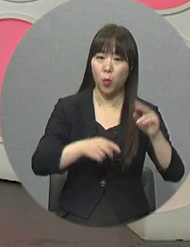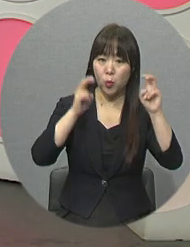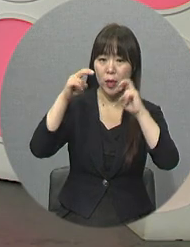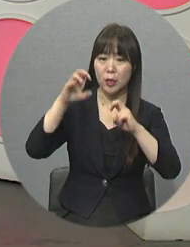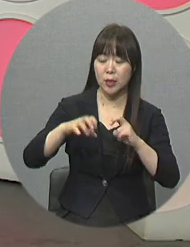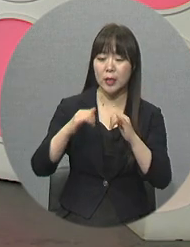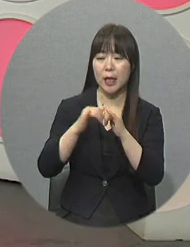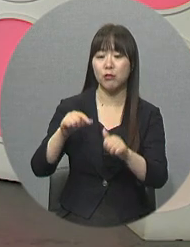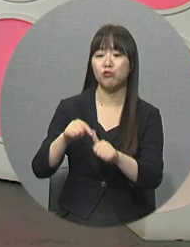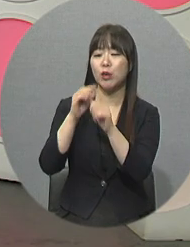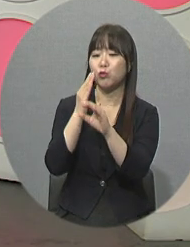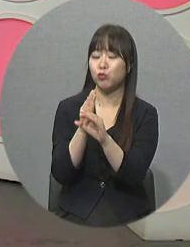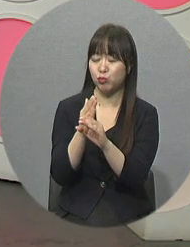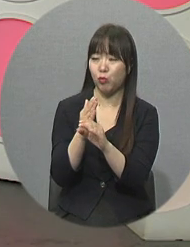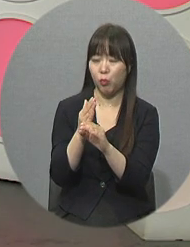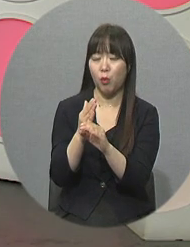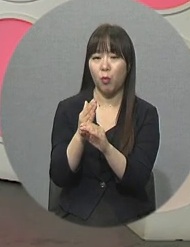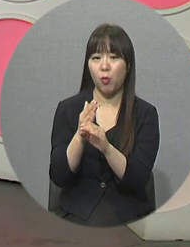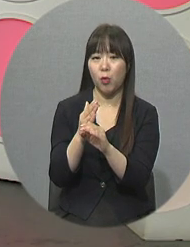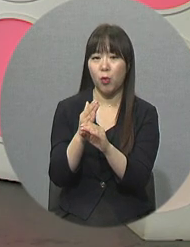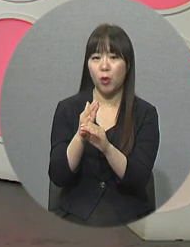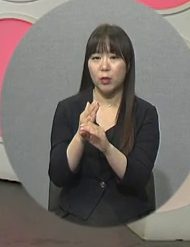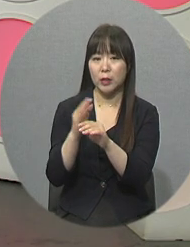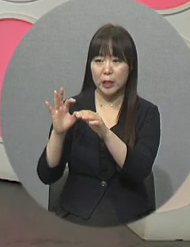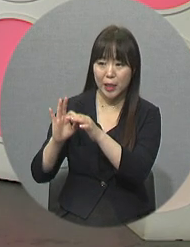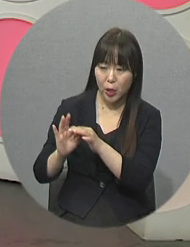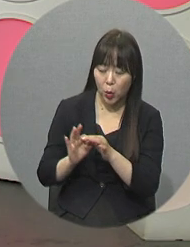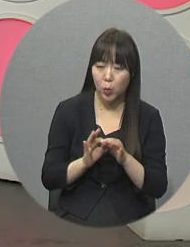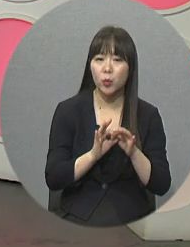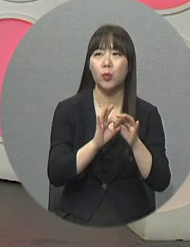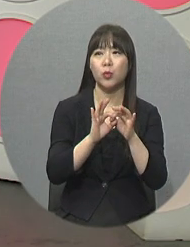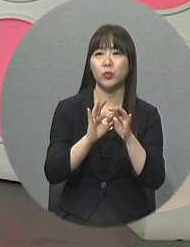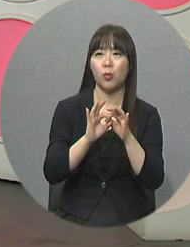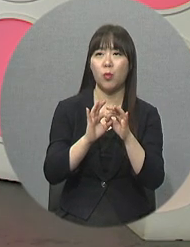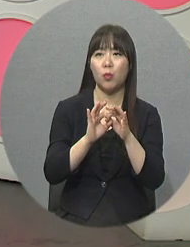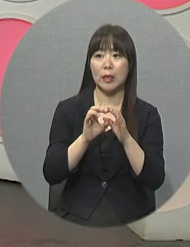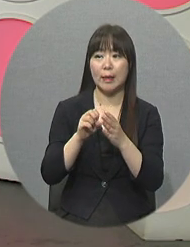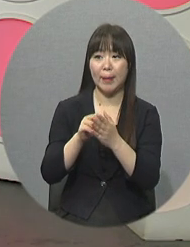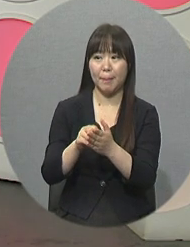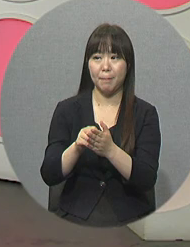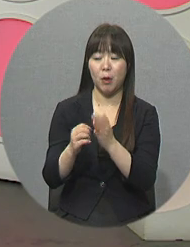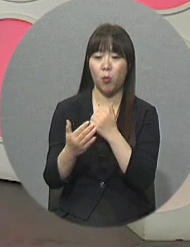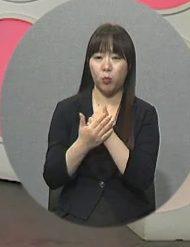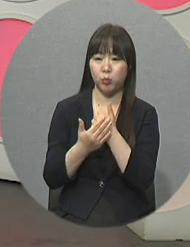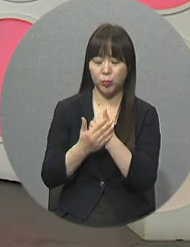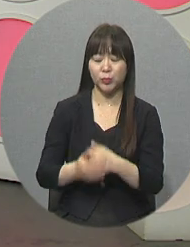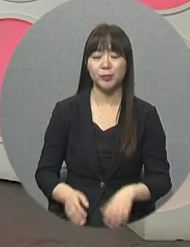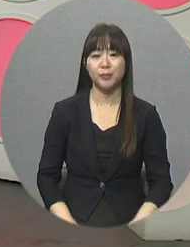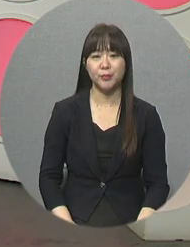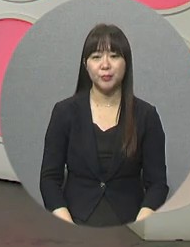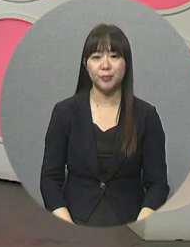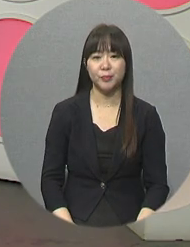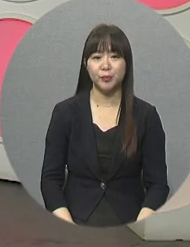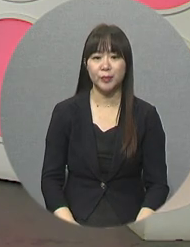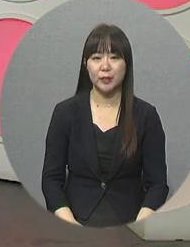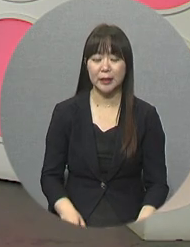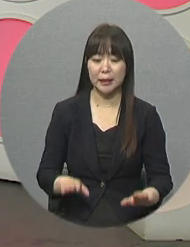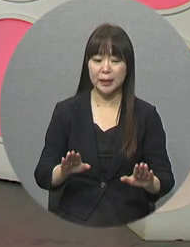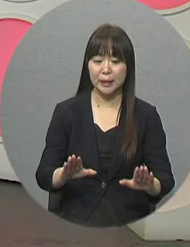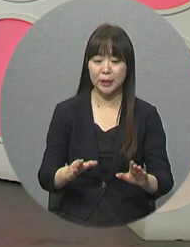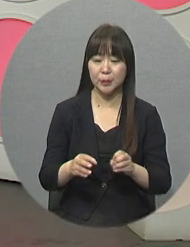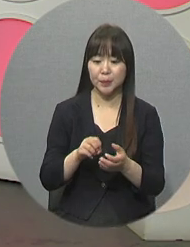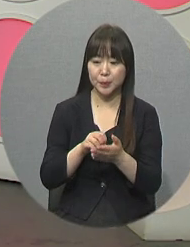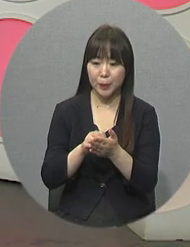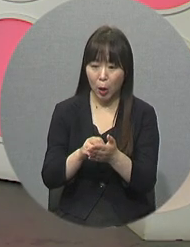사람을 구한다며 연줄을 놓아주었습니다. 그렇게 만난 지금의